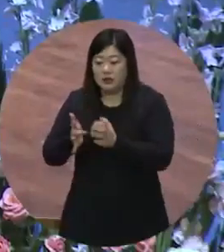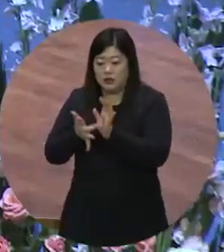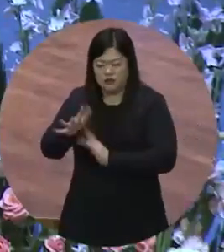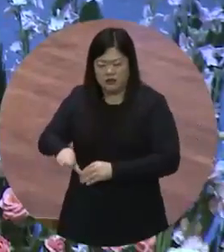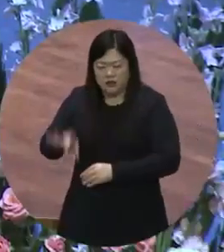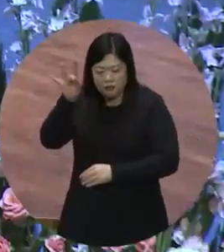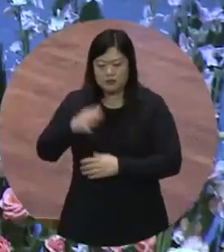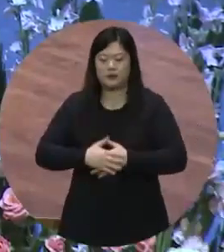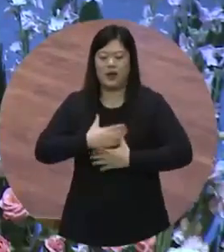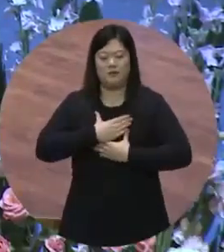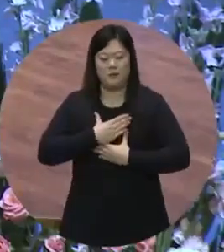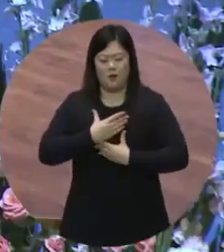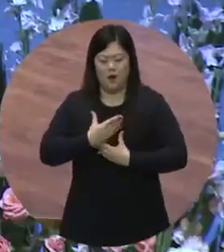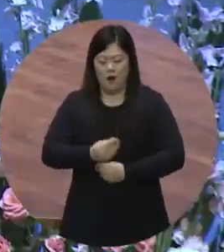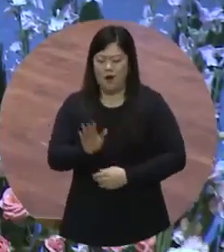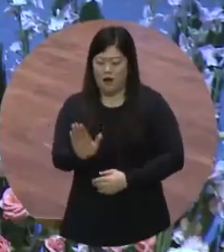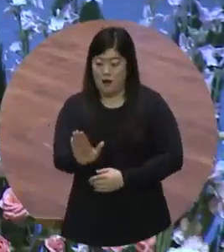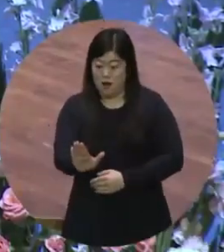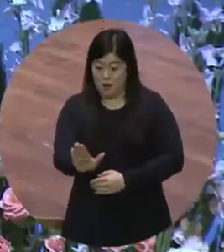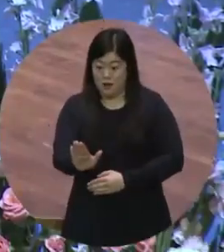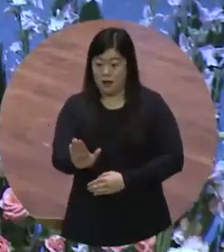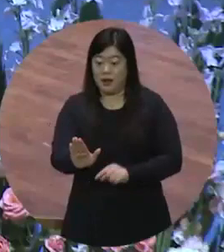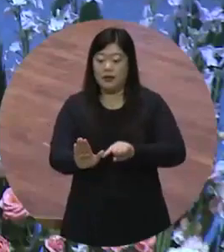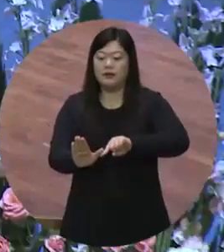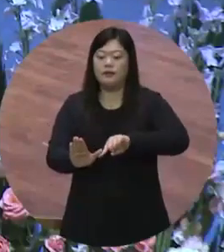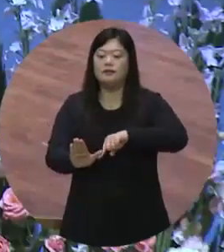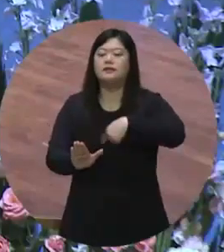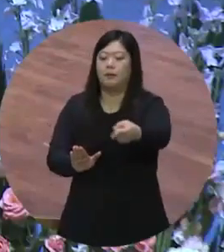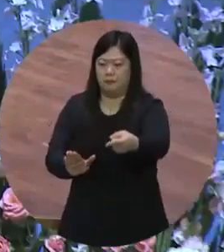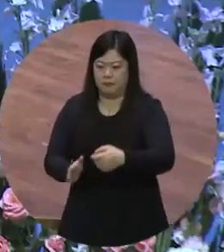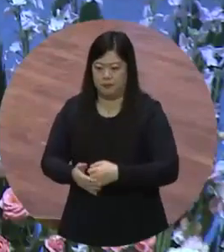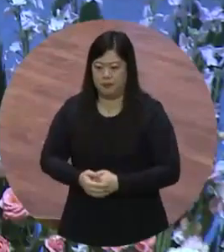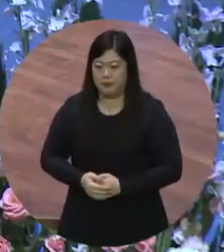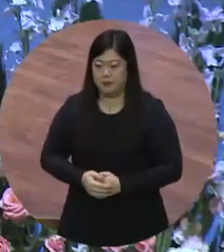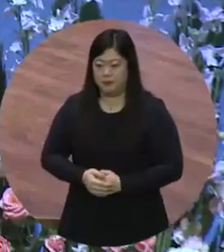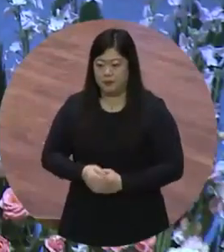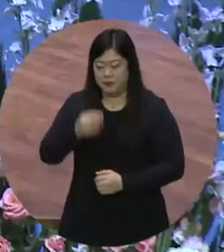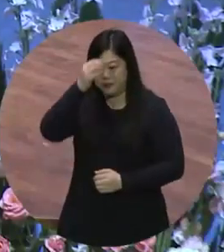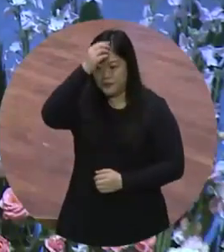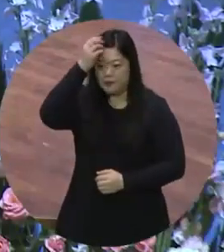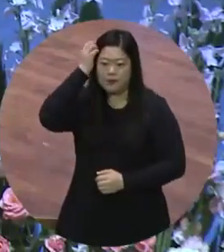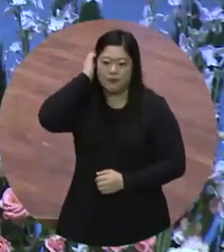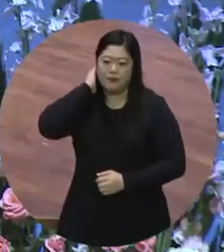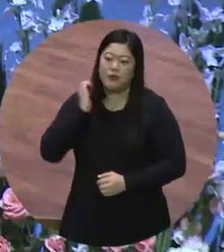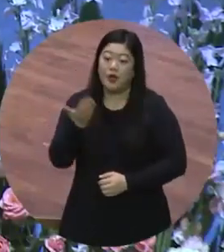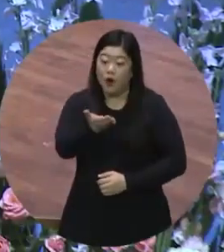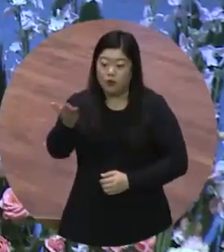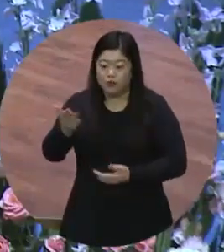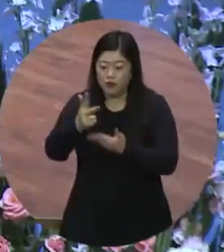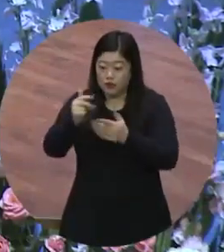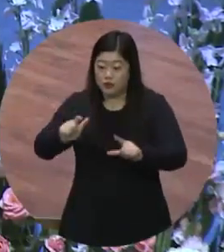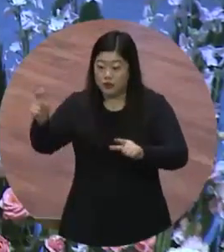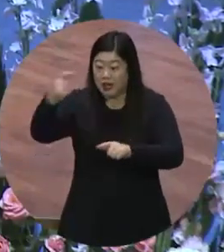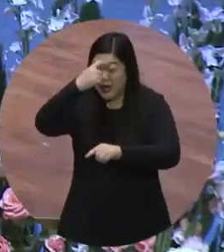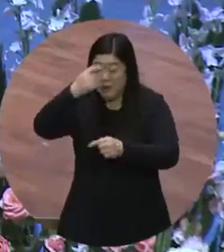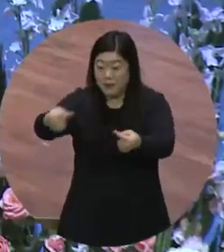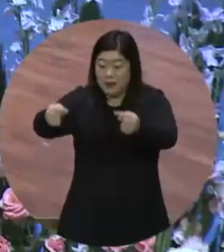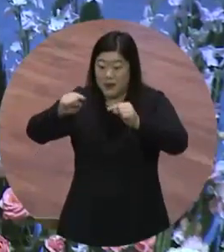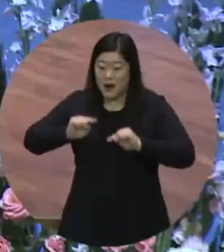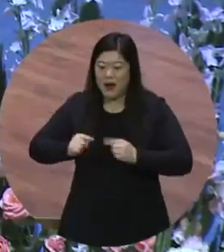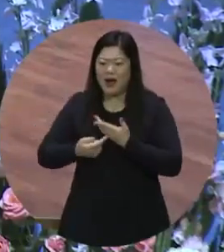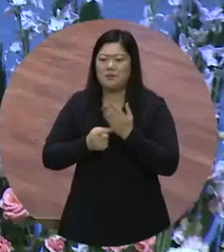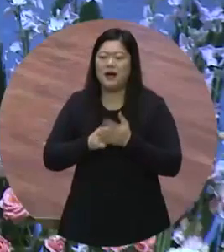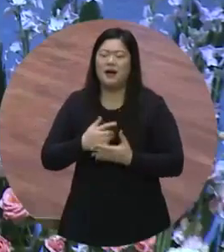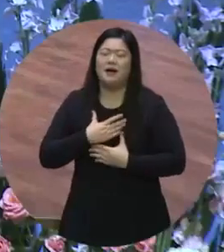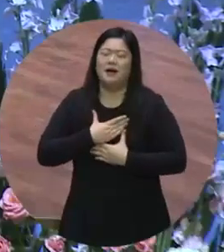있을지어다. 그러니까 주일 할 때 오늘 특징이 뭐냐? 평강이에요. 평안. 평안하시기 바랍니다. 편안해야 됩니다.